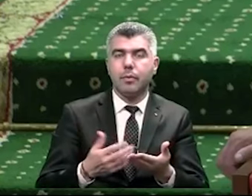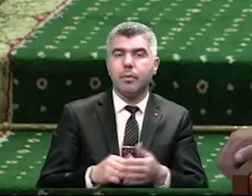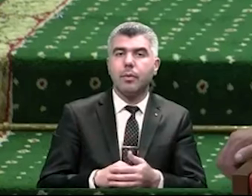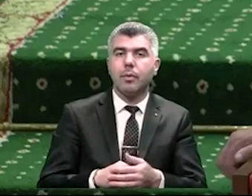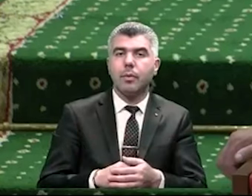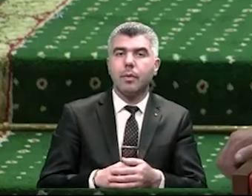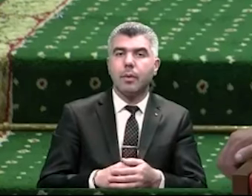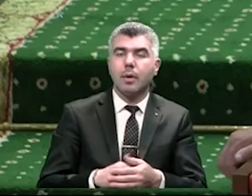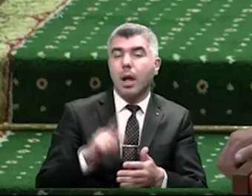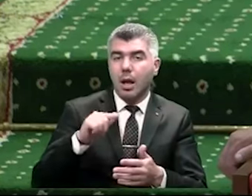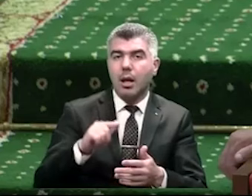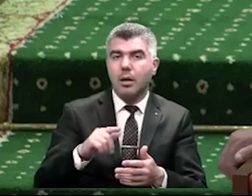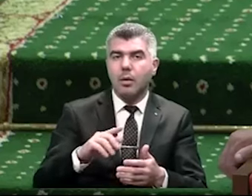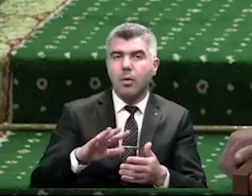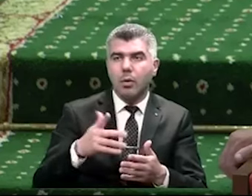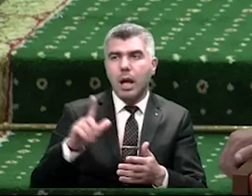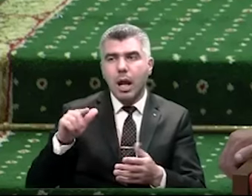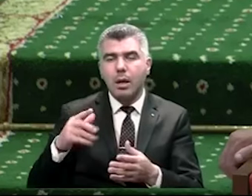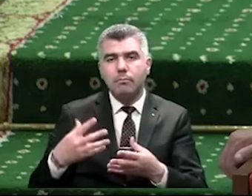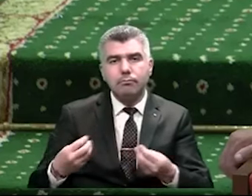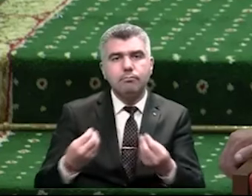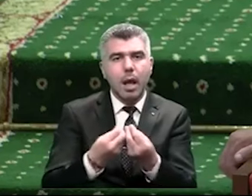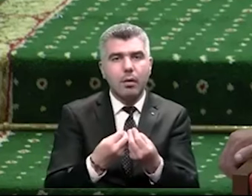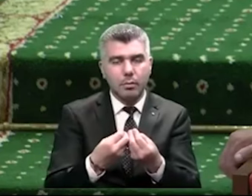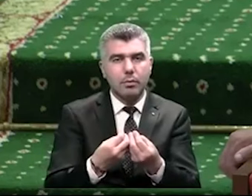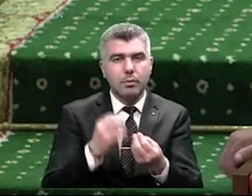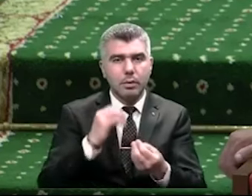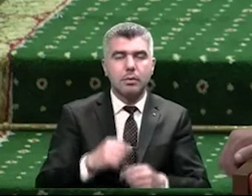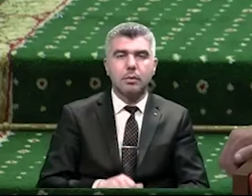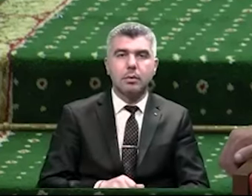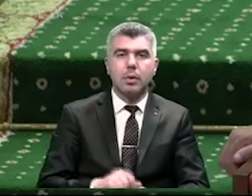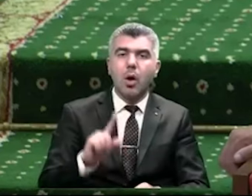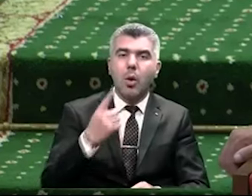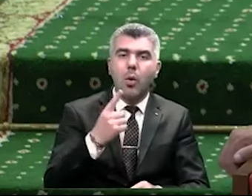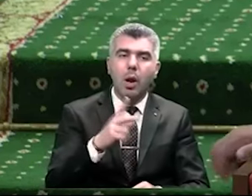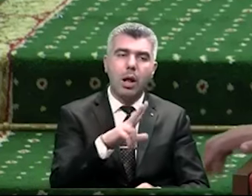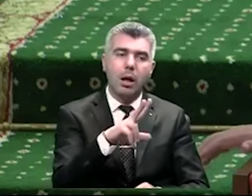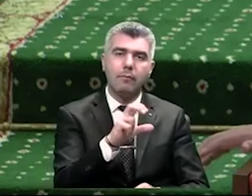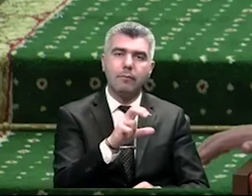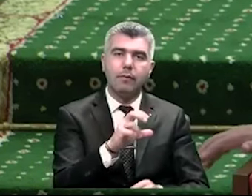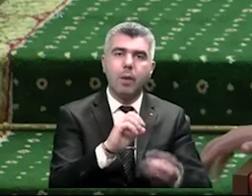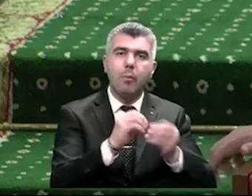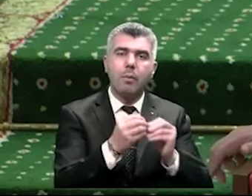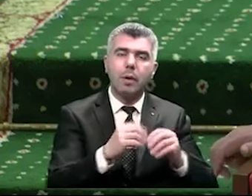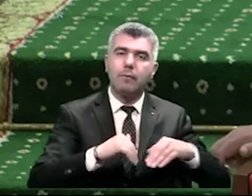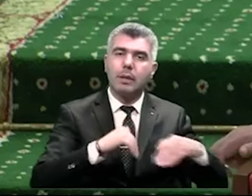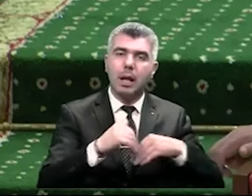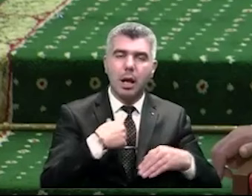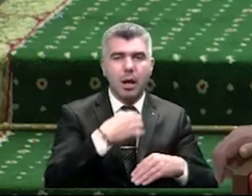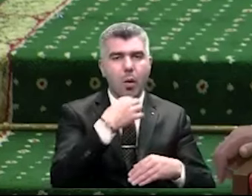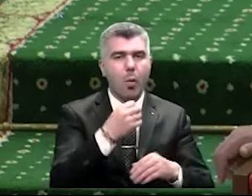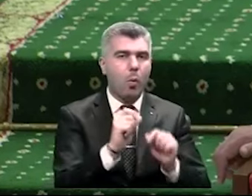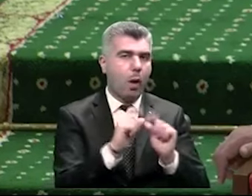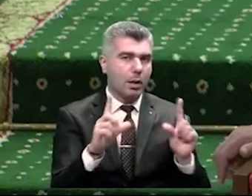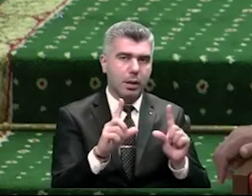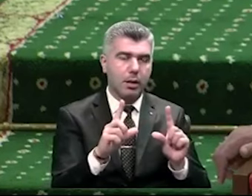كذلك المصالح المهتمه ب اولا تقييم هذه الطرق باش نكون معكم صريح احنا مني